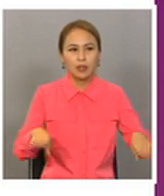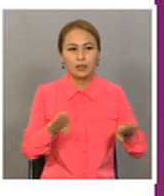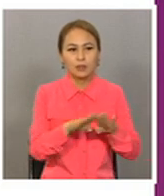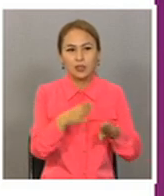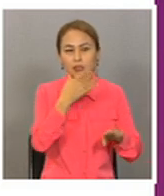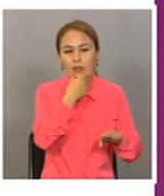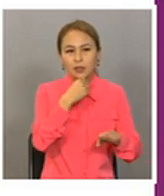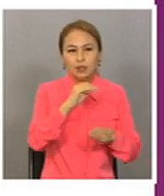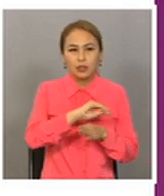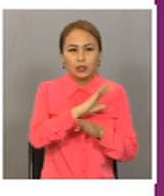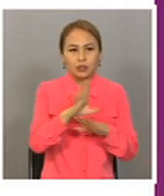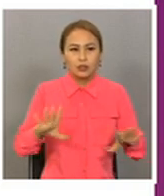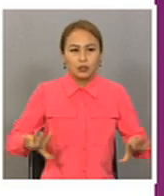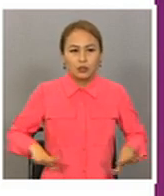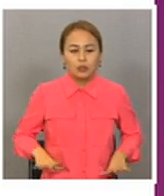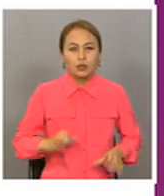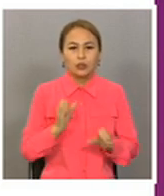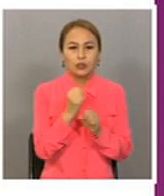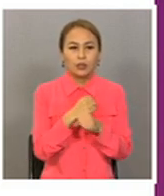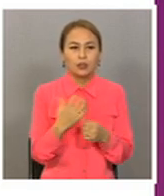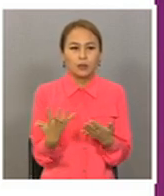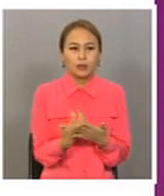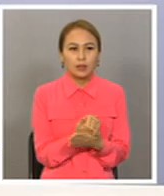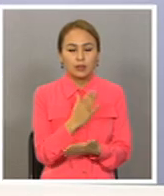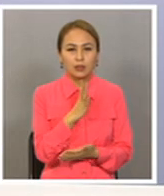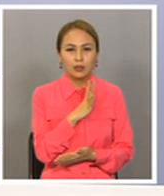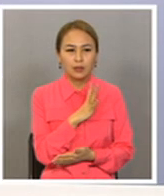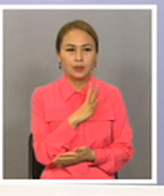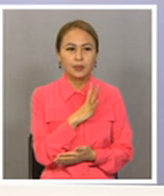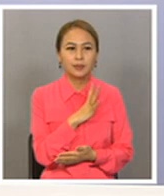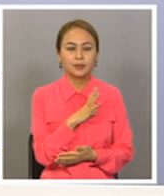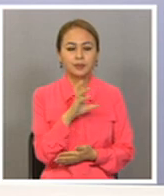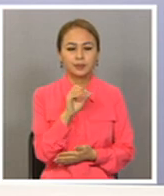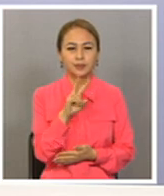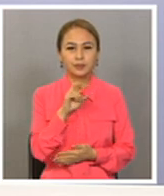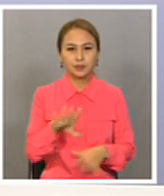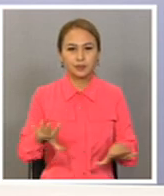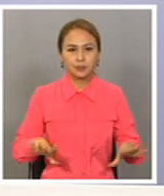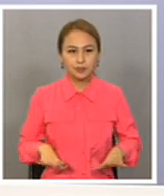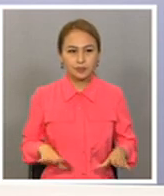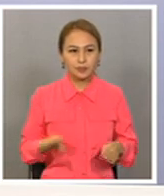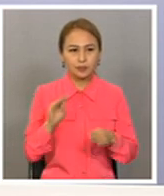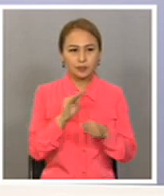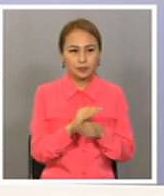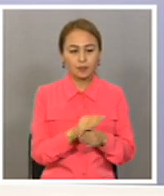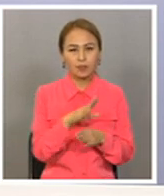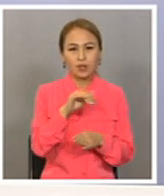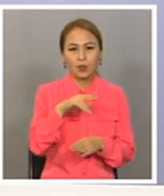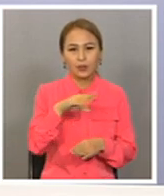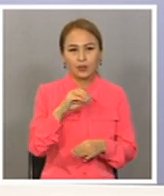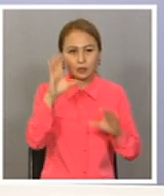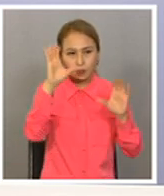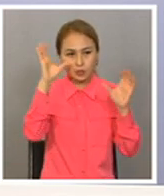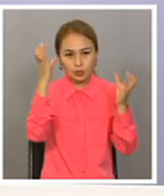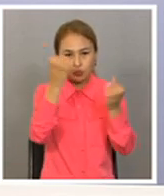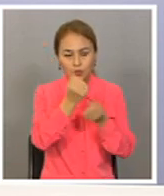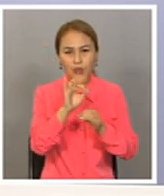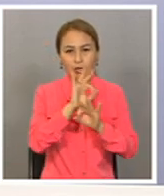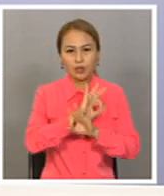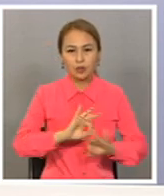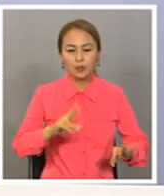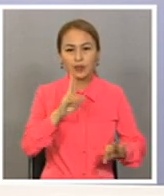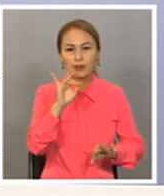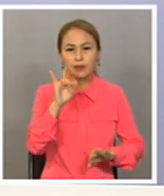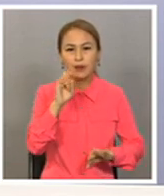әсем безендірілген жылқы сүйектері табылды. Берел жылқыларының басына таутеке мүйізді ғажайып қыран